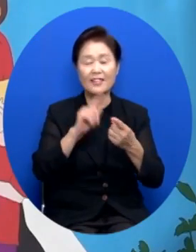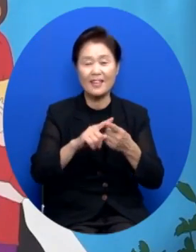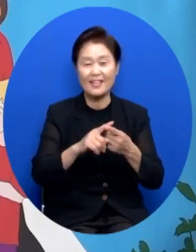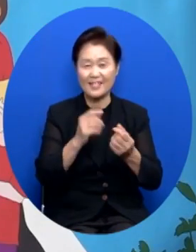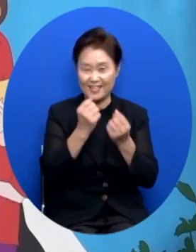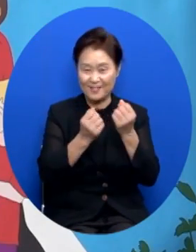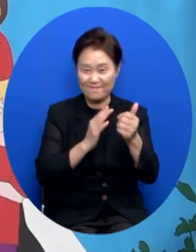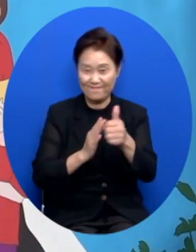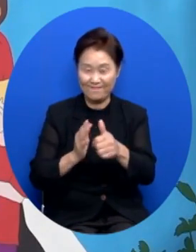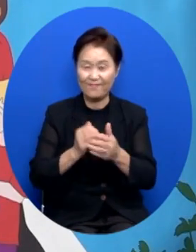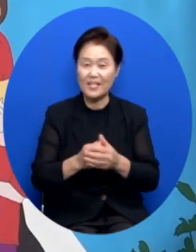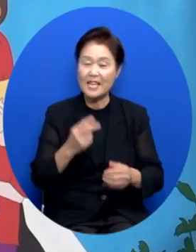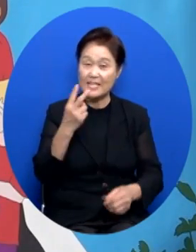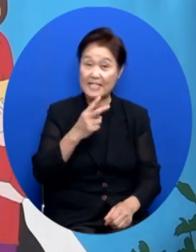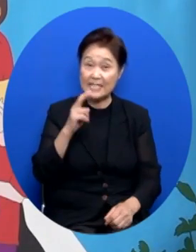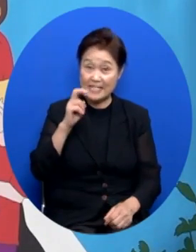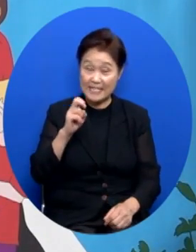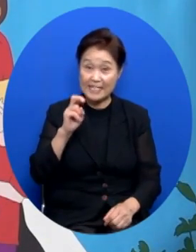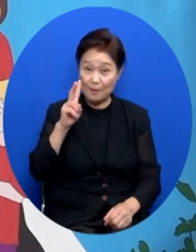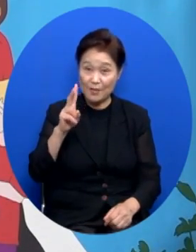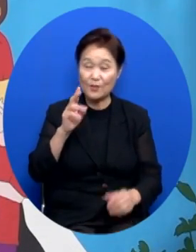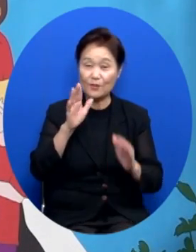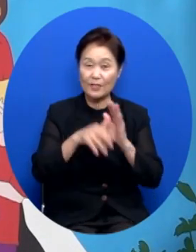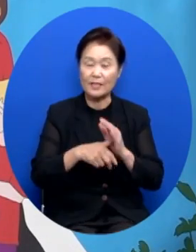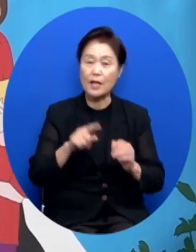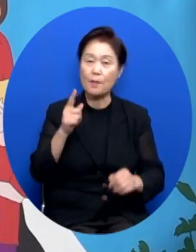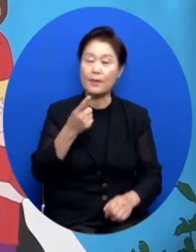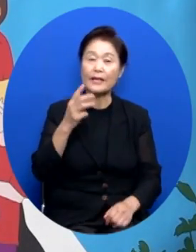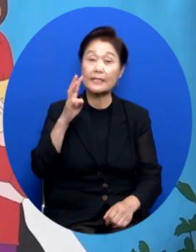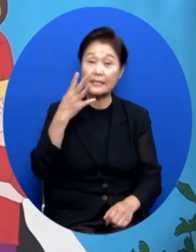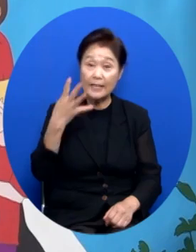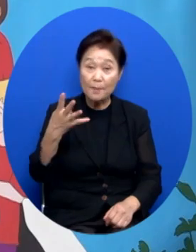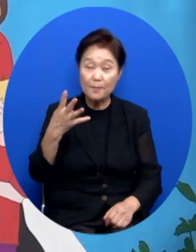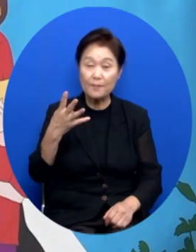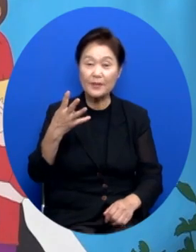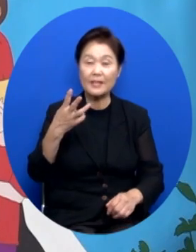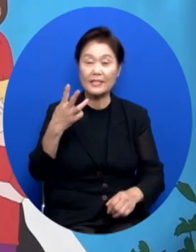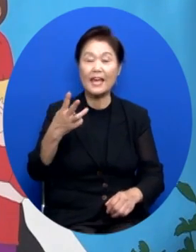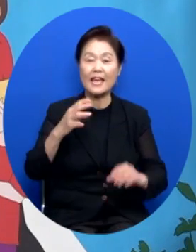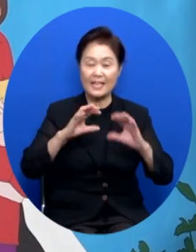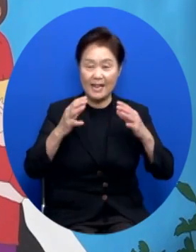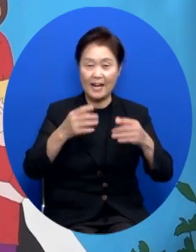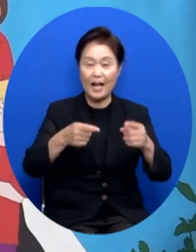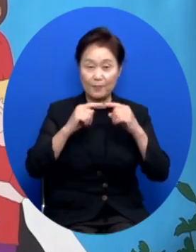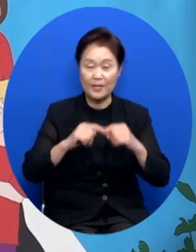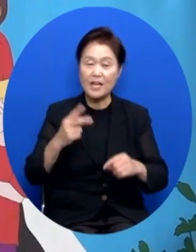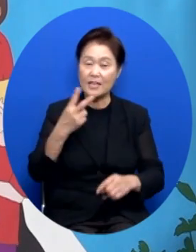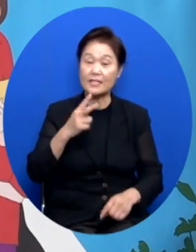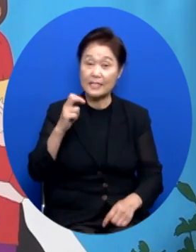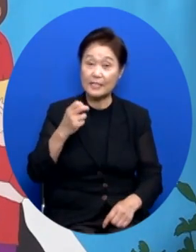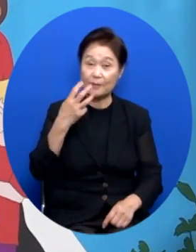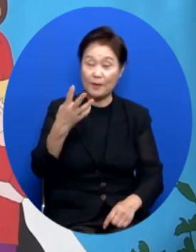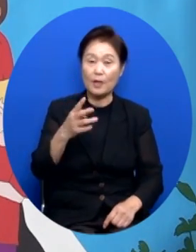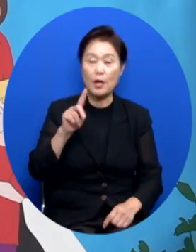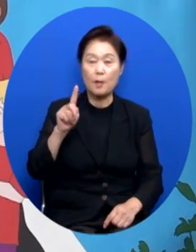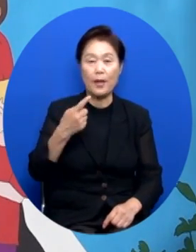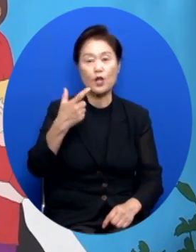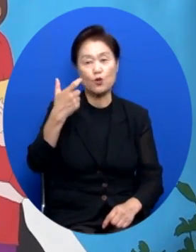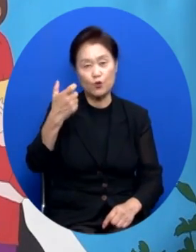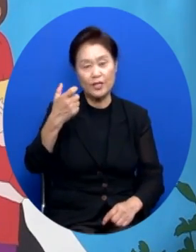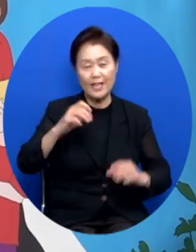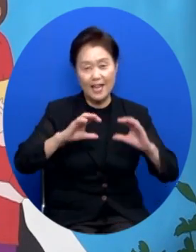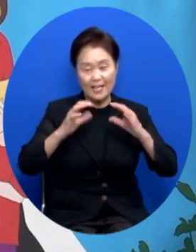네, 2022년도에는 103개국이 함께하였고요. 2023년에는